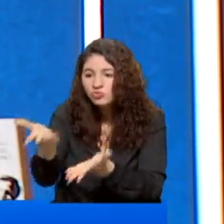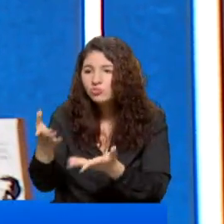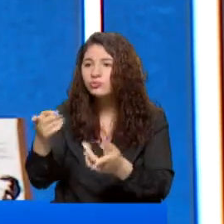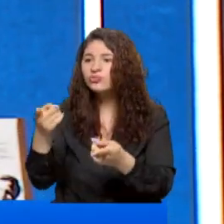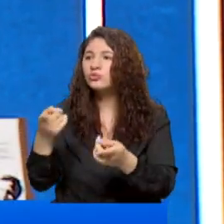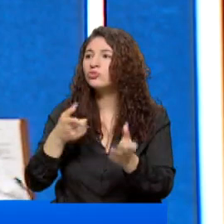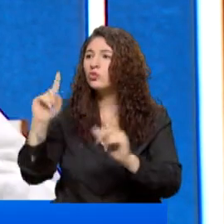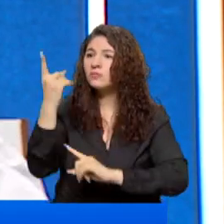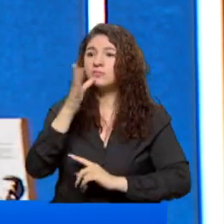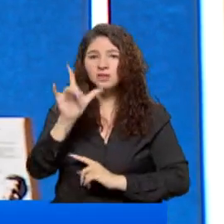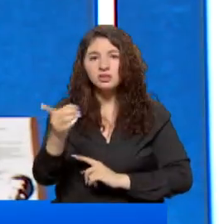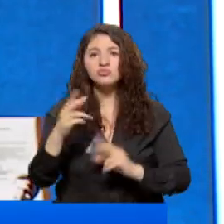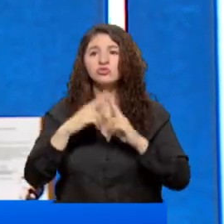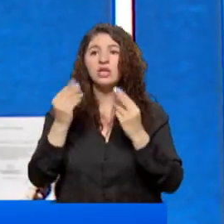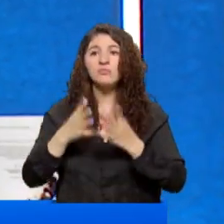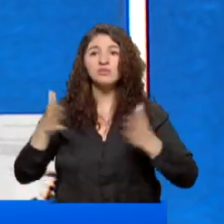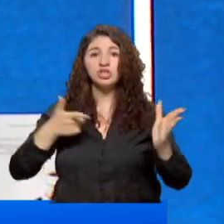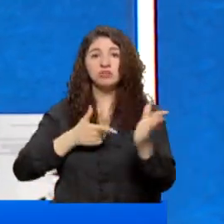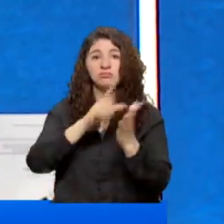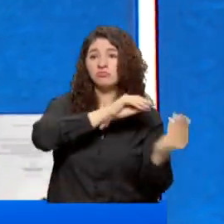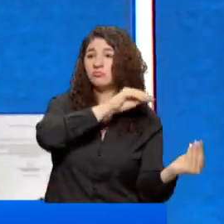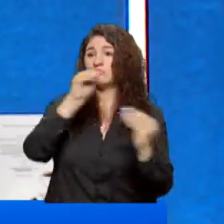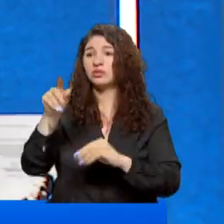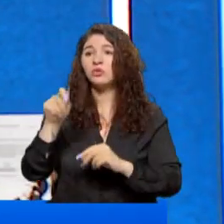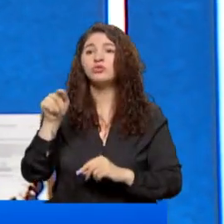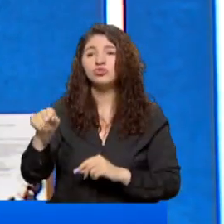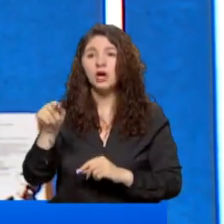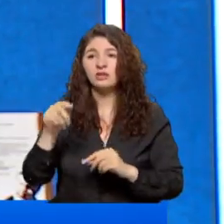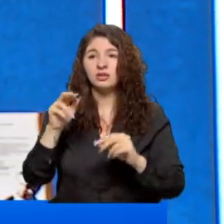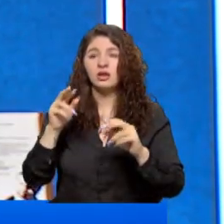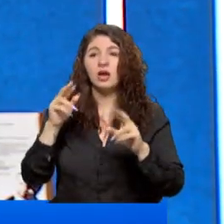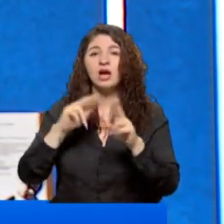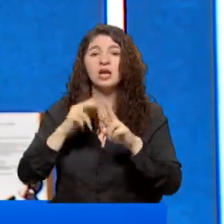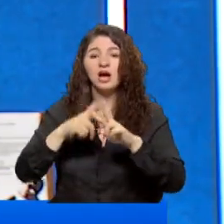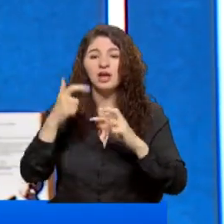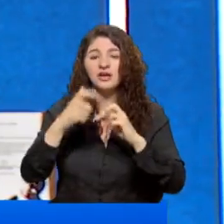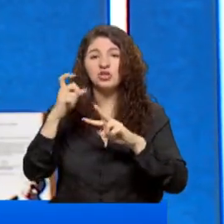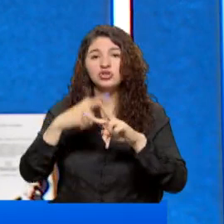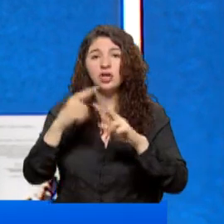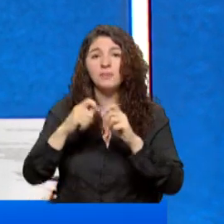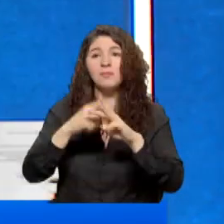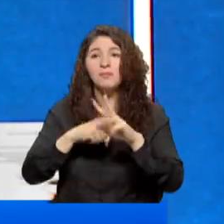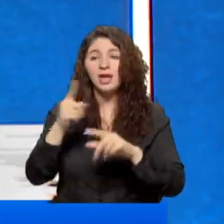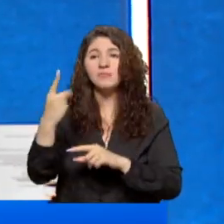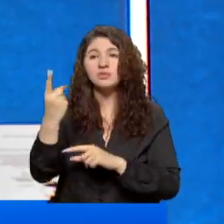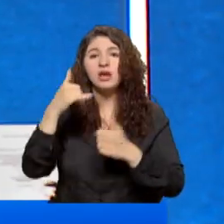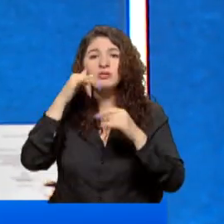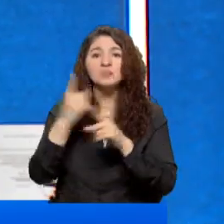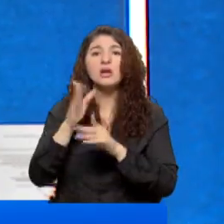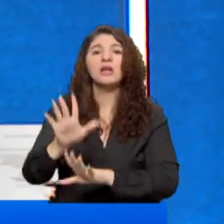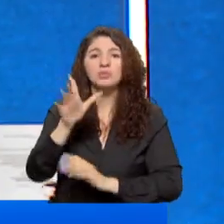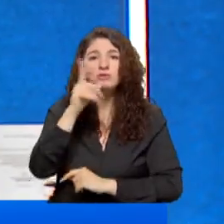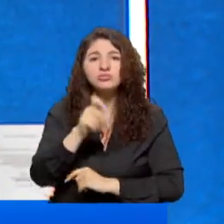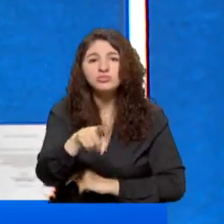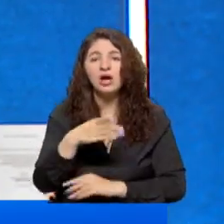Çiftlik yönetimi bilmen lazım ve dünyanın en büyük Çiftliğin başına getirilen şu anda Karacabey tarımsal işletme genel müdürün de bir tane hayvan kalmadı